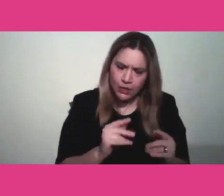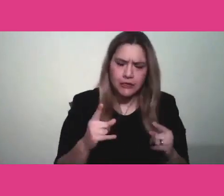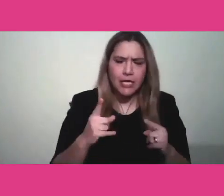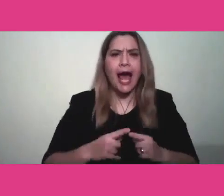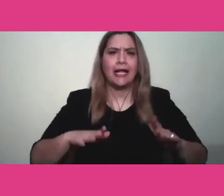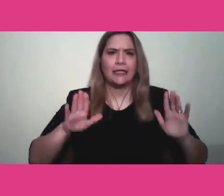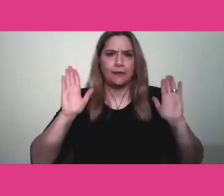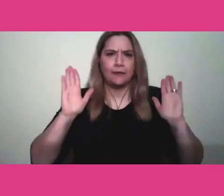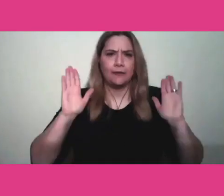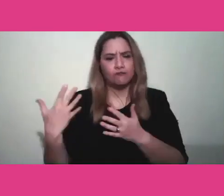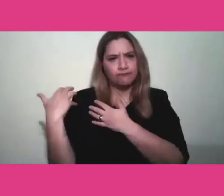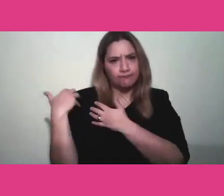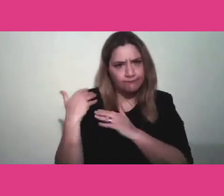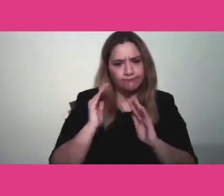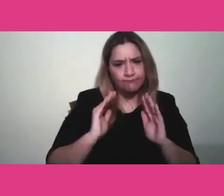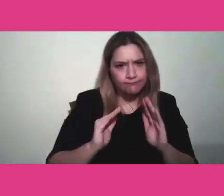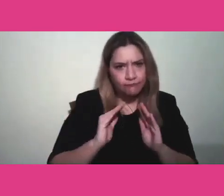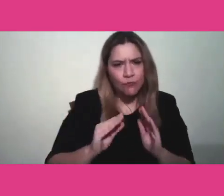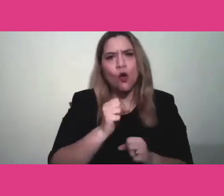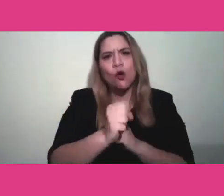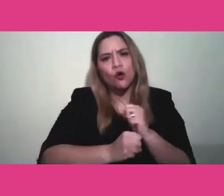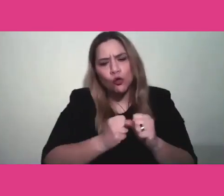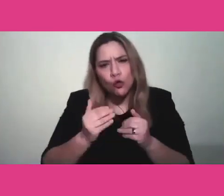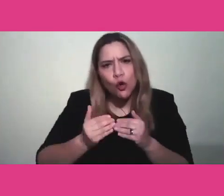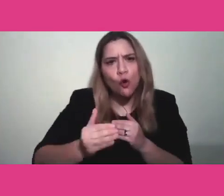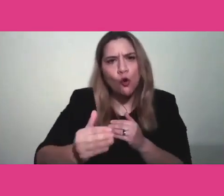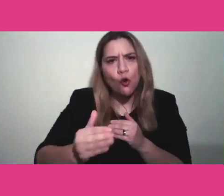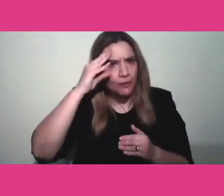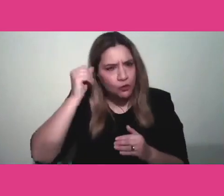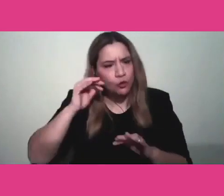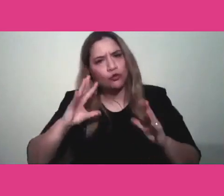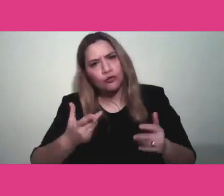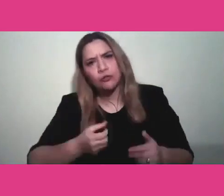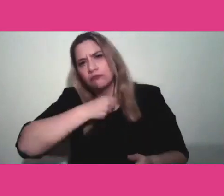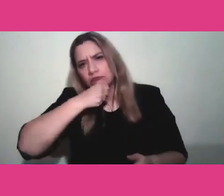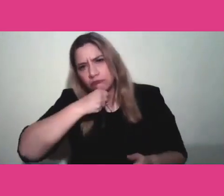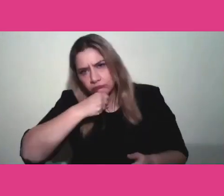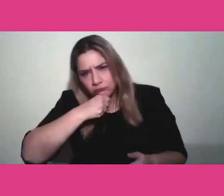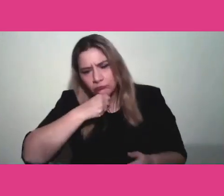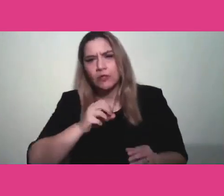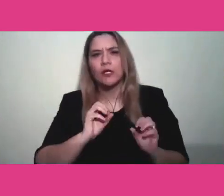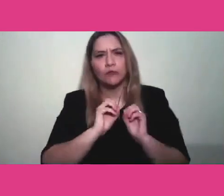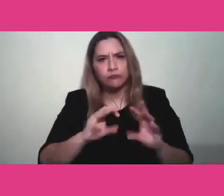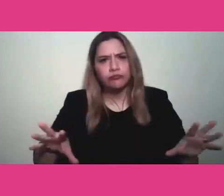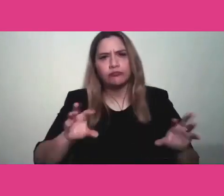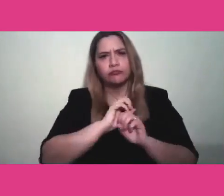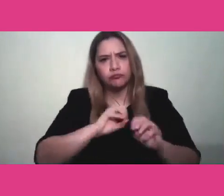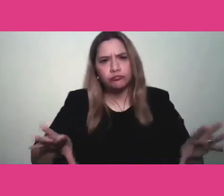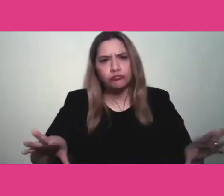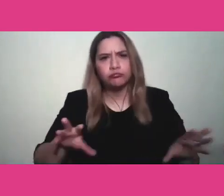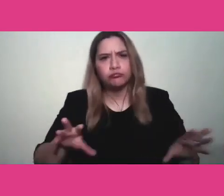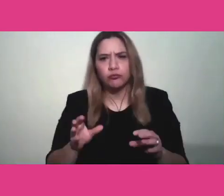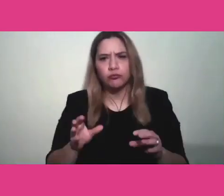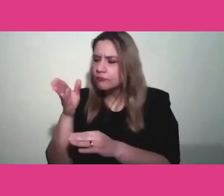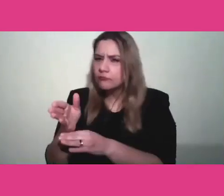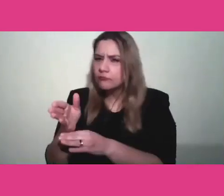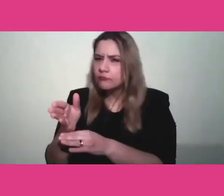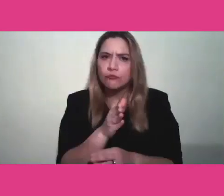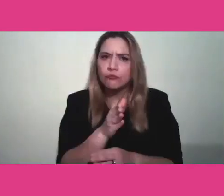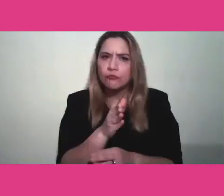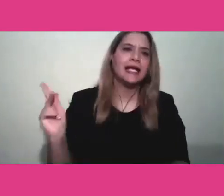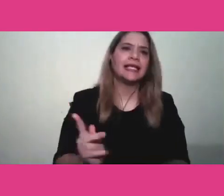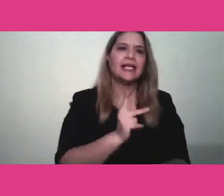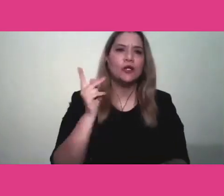ηλικιωμένων ατόμων ή χρονίως πασχόντων, και κάνουμε έτσι δράσεις στην κοινότητα